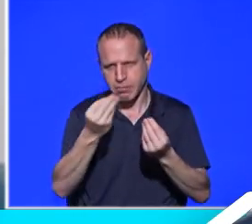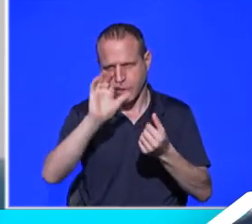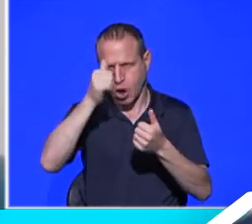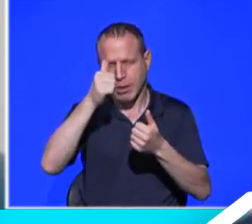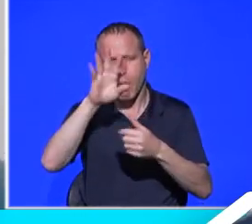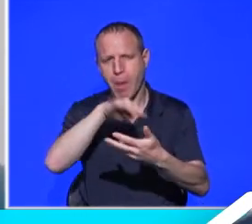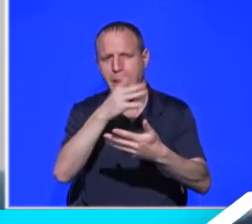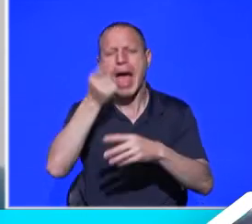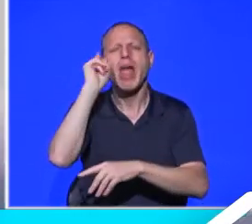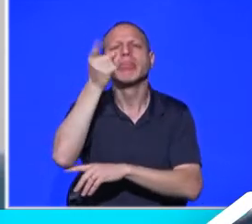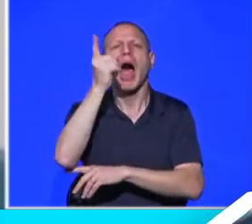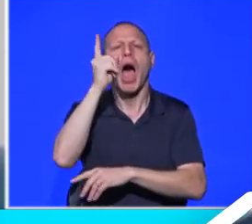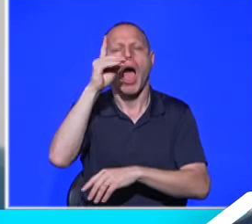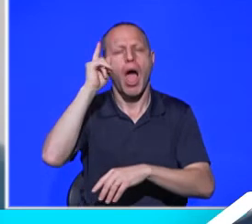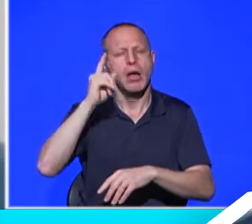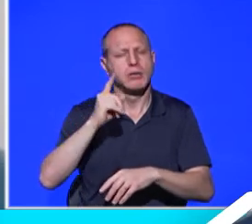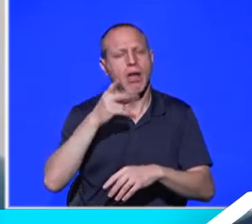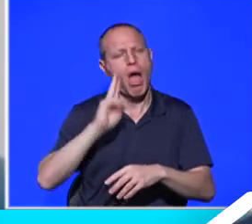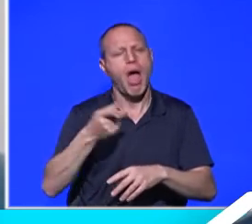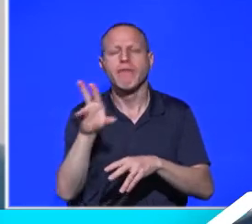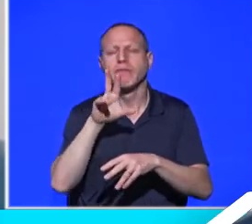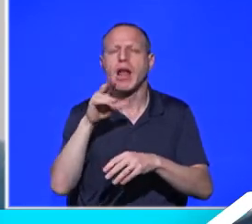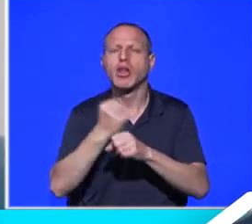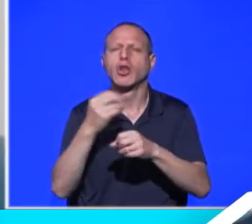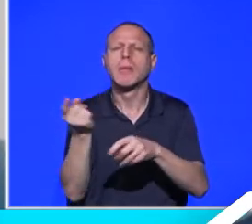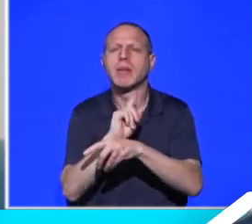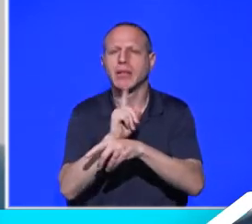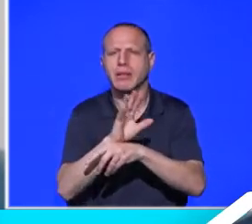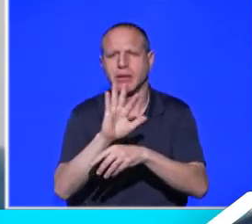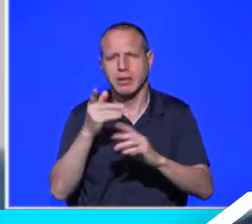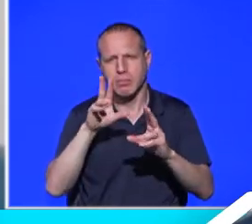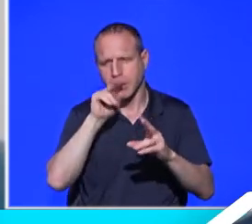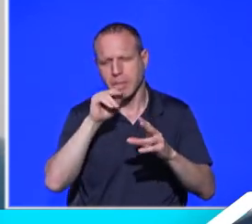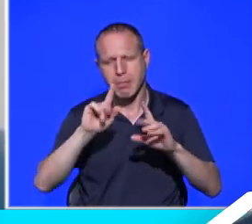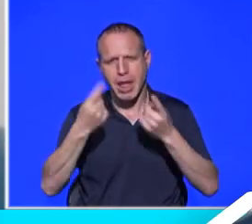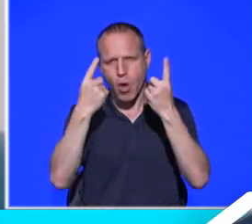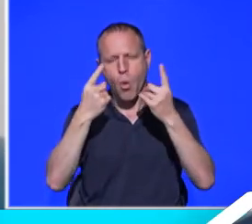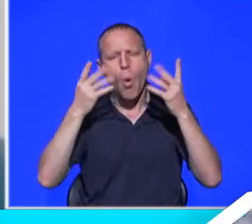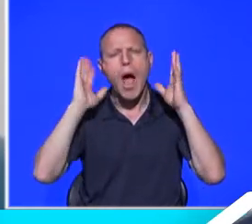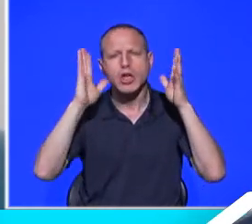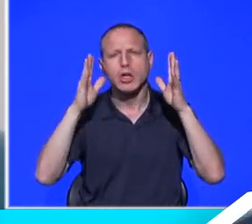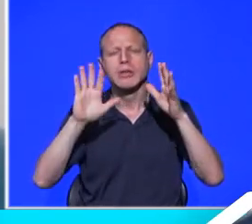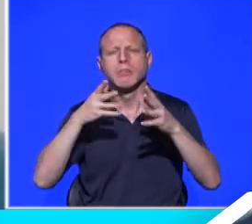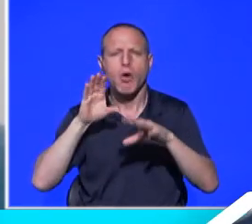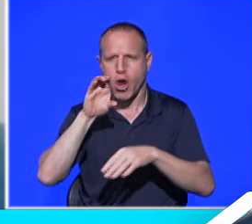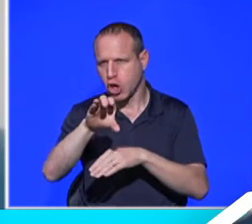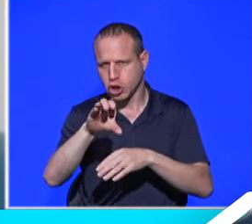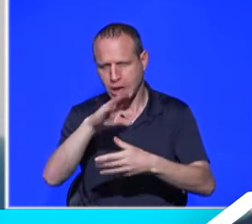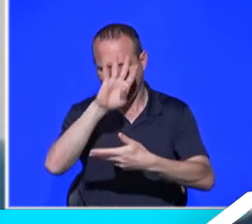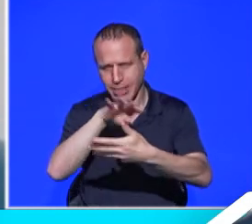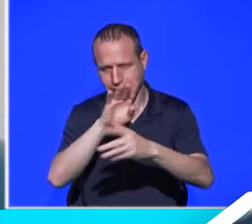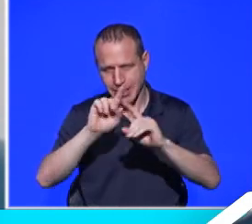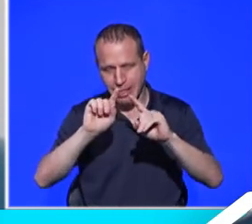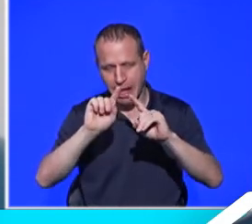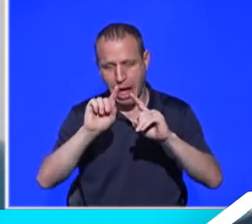מערכת התראה, כבר דיברתי על זה, זה חייב להיות ומיידית. ואם שופכים כספים עכשיו על אירוע אסוני, אז בואו נשקיע במערכת הזו שבפעם הבאה נמזער את